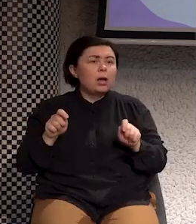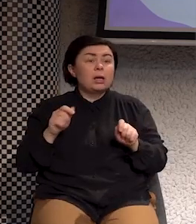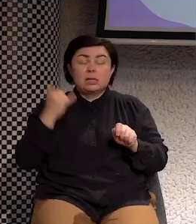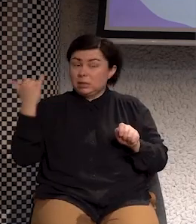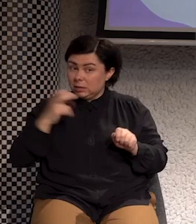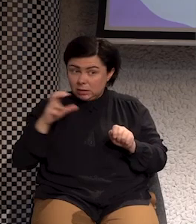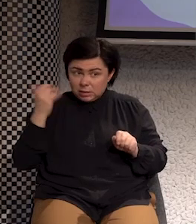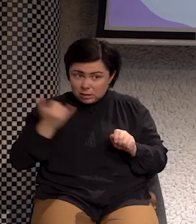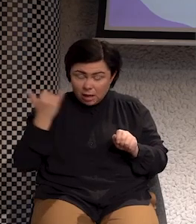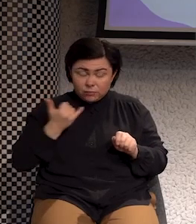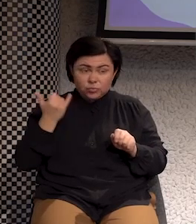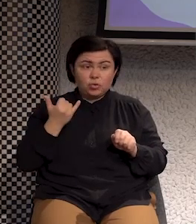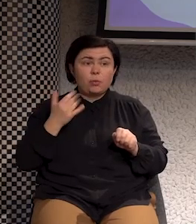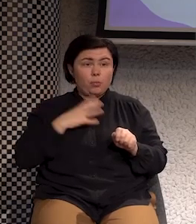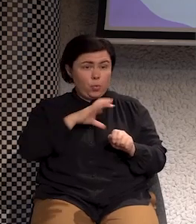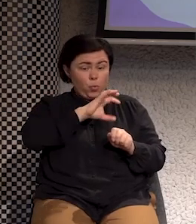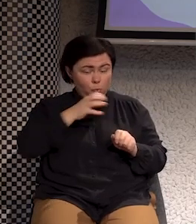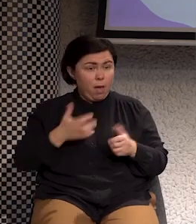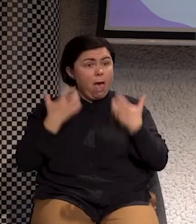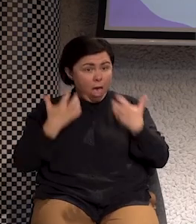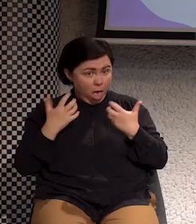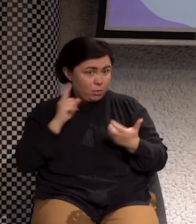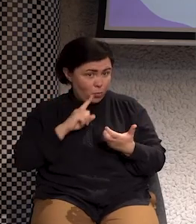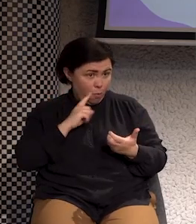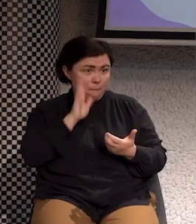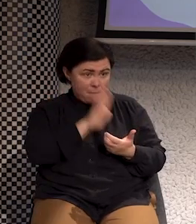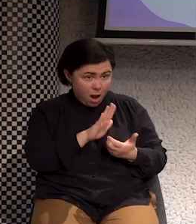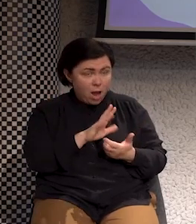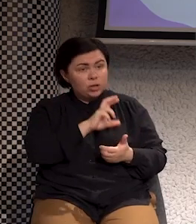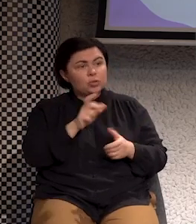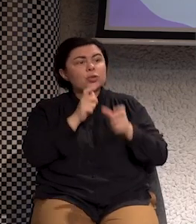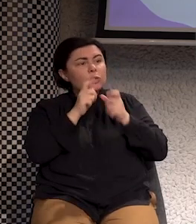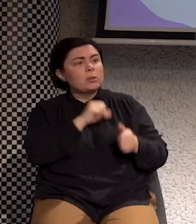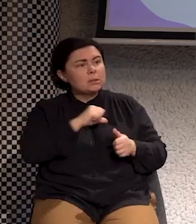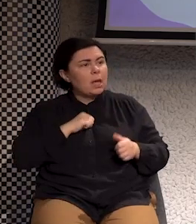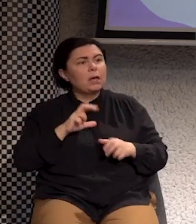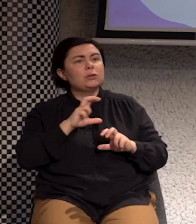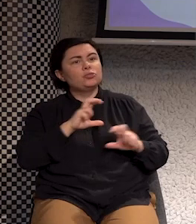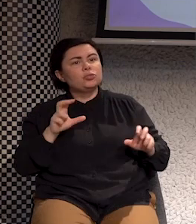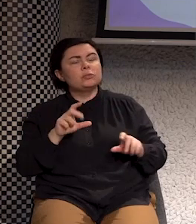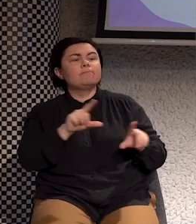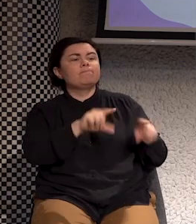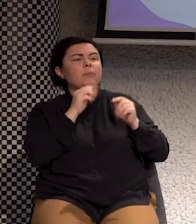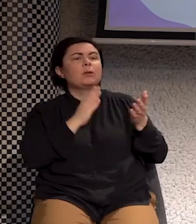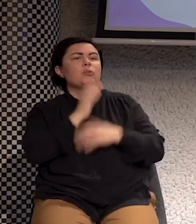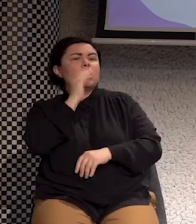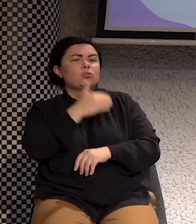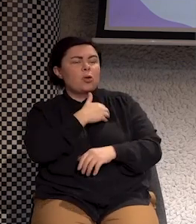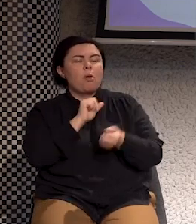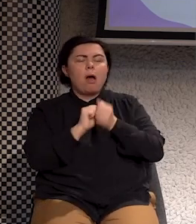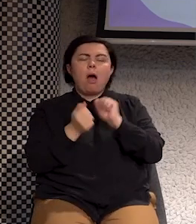każdym razem, albo niemal za każdym razem były to grupy chętnych chłopców, czy osób, które zgłaszały się samodzielnie, czy na przykład wytypowane przez szkołę,